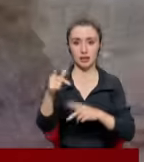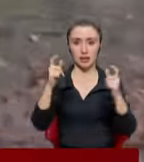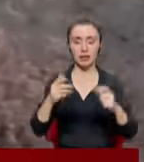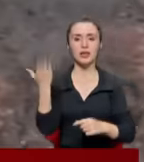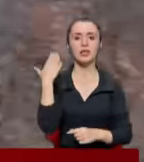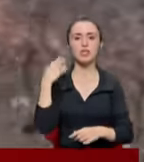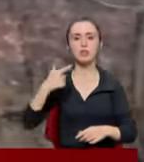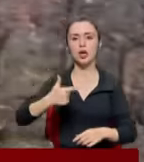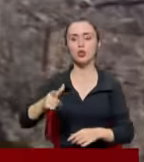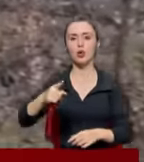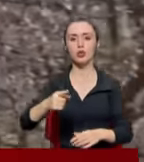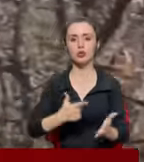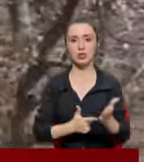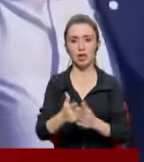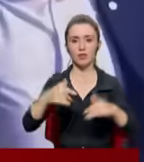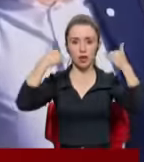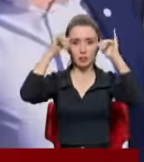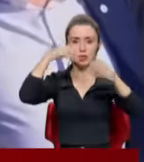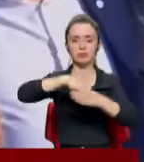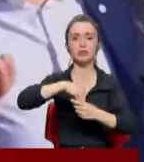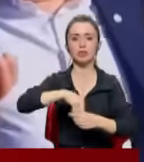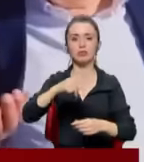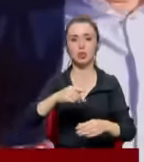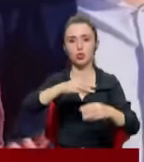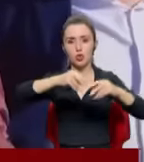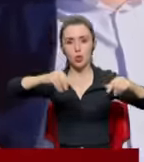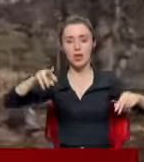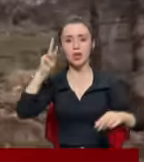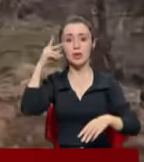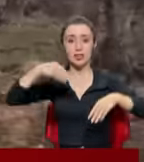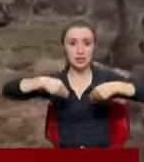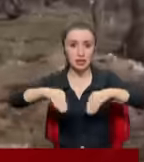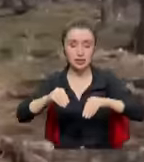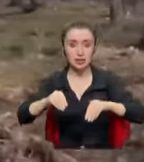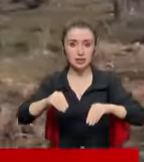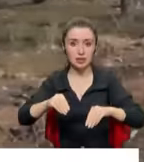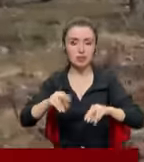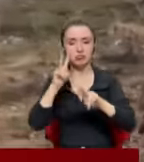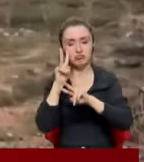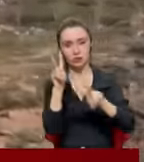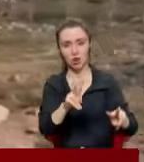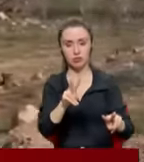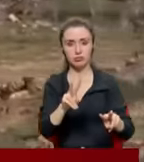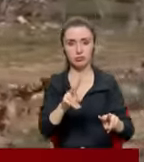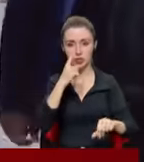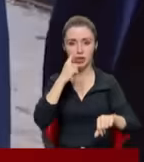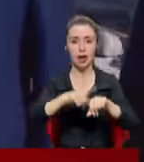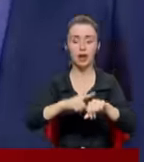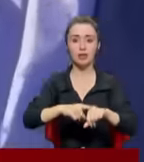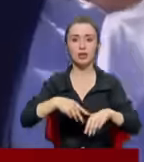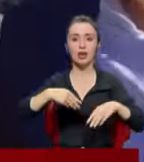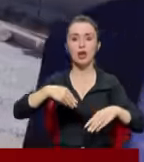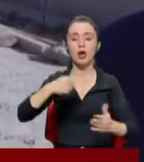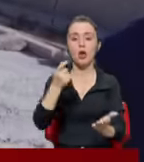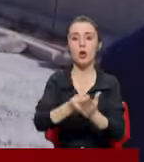geçmişte köylünün tarım ve hayvancılık yapmak için kullandığı toprakların yabancılara satıldığını yerinde gözlemledi satın alanlarla